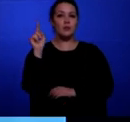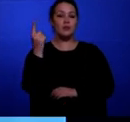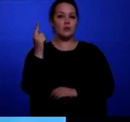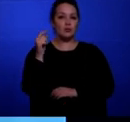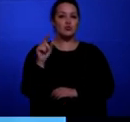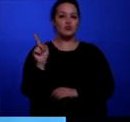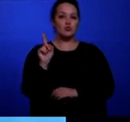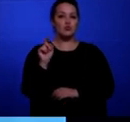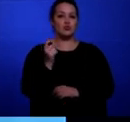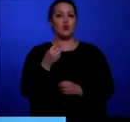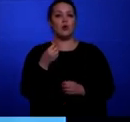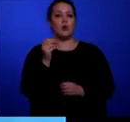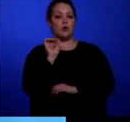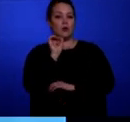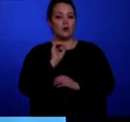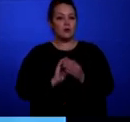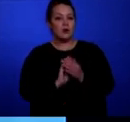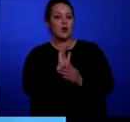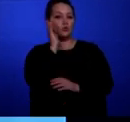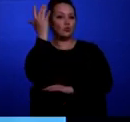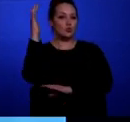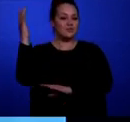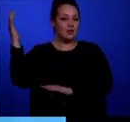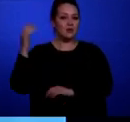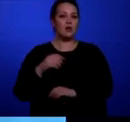садах. На них созревают фрукты.